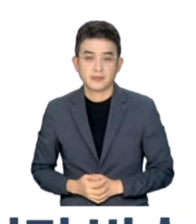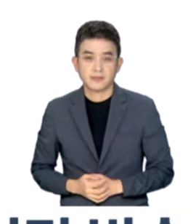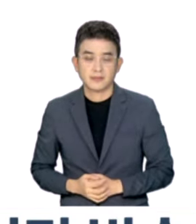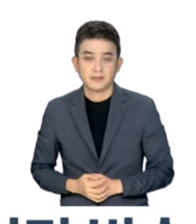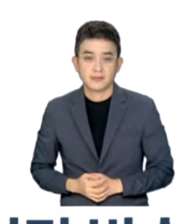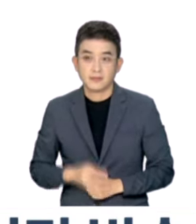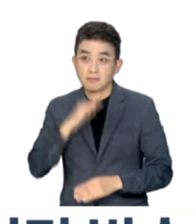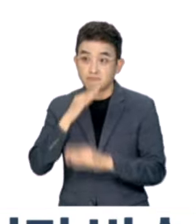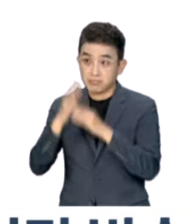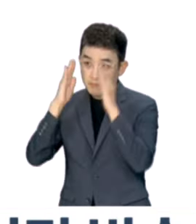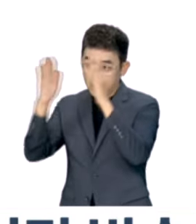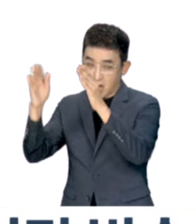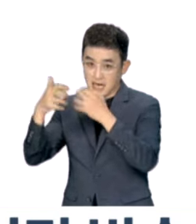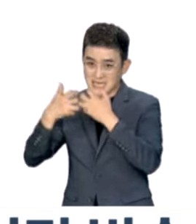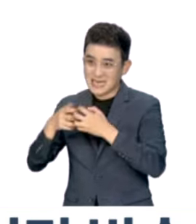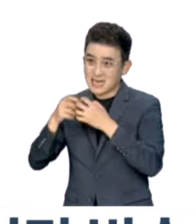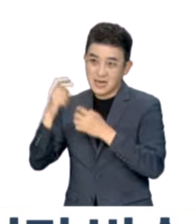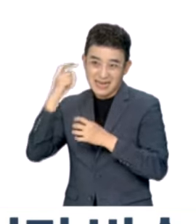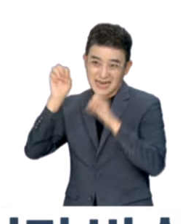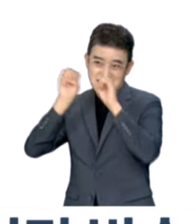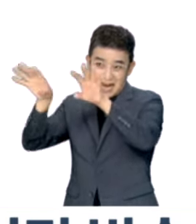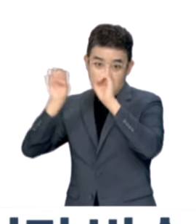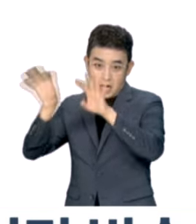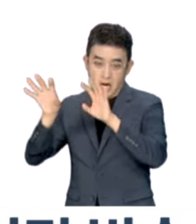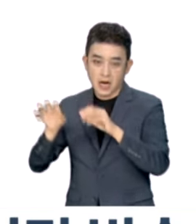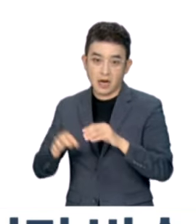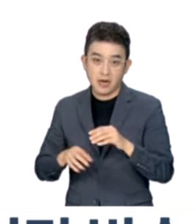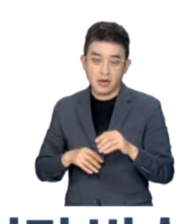따르면 대북 확성기는 오늘 오전